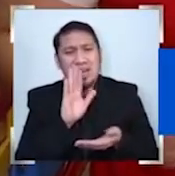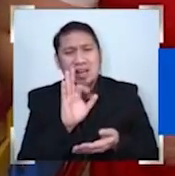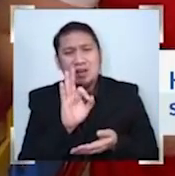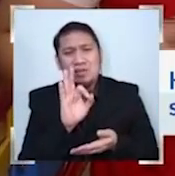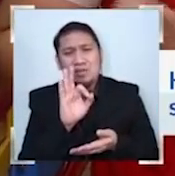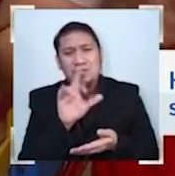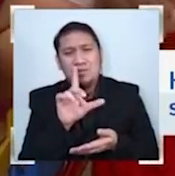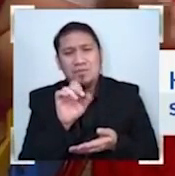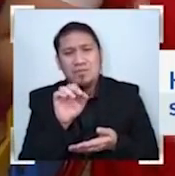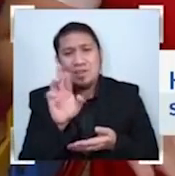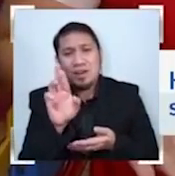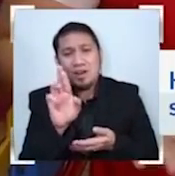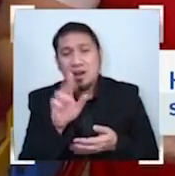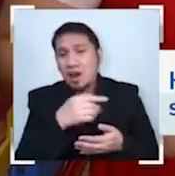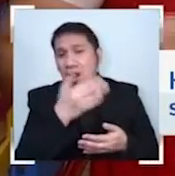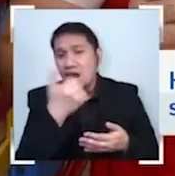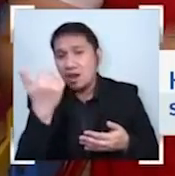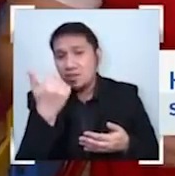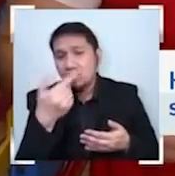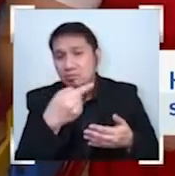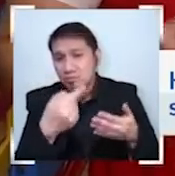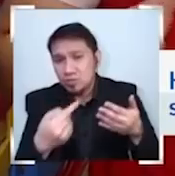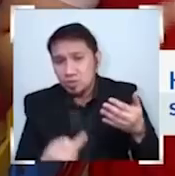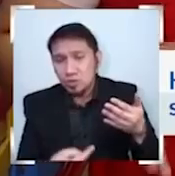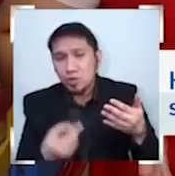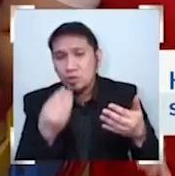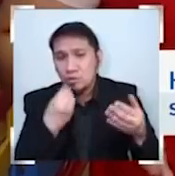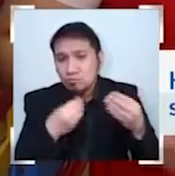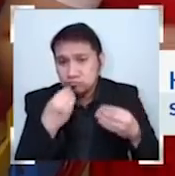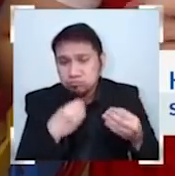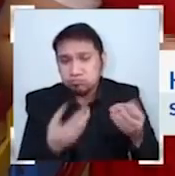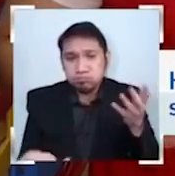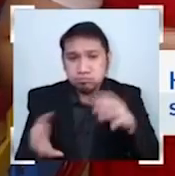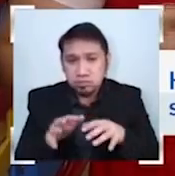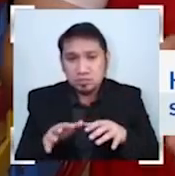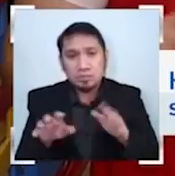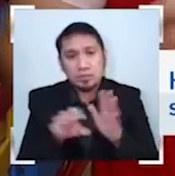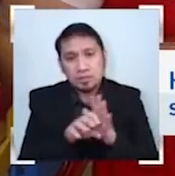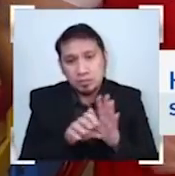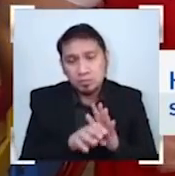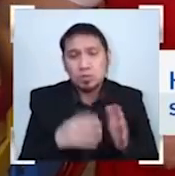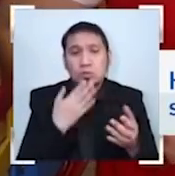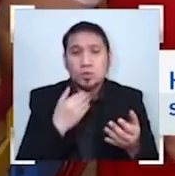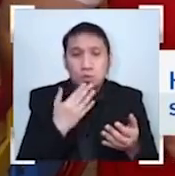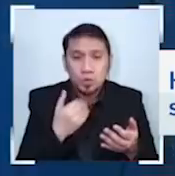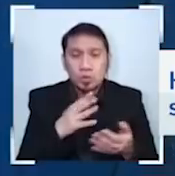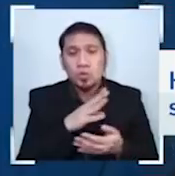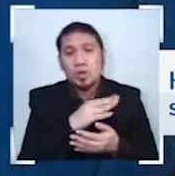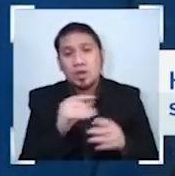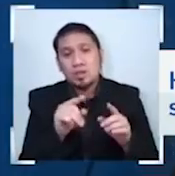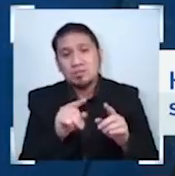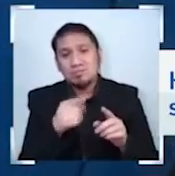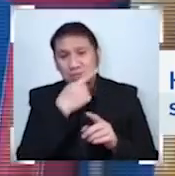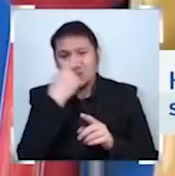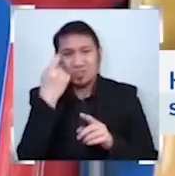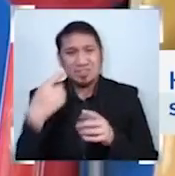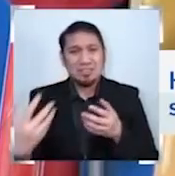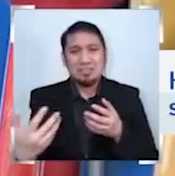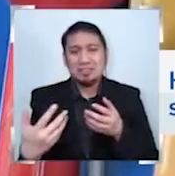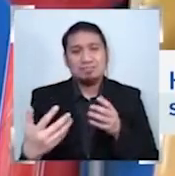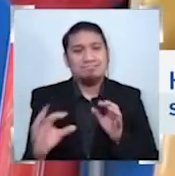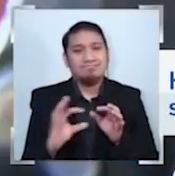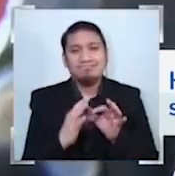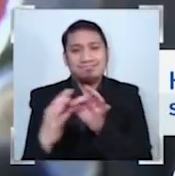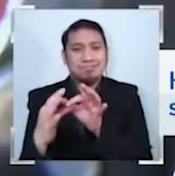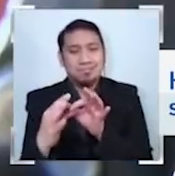ibang sangkap ng tinapay tulad ng asukal. Dagdag pa dyan ang walang prenong pagtaas ng presyo ng produktong petrolyo. Malaking bahagi rin daw ng